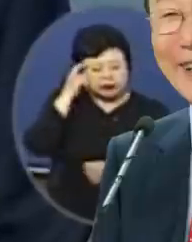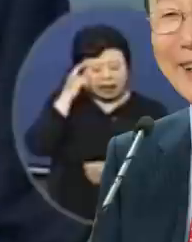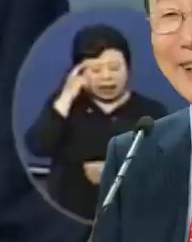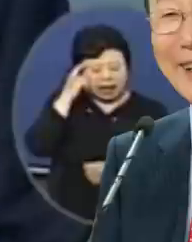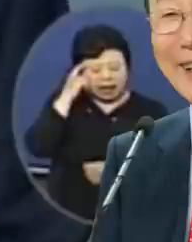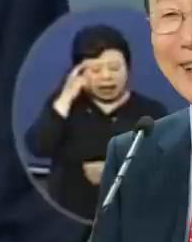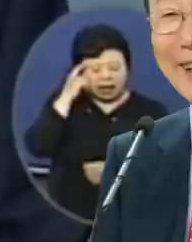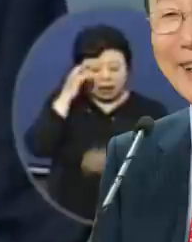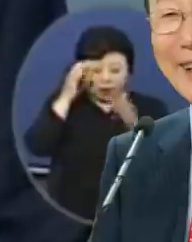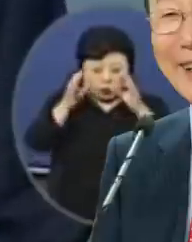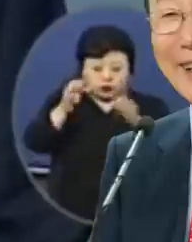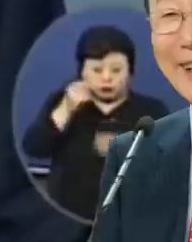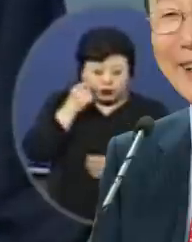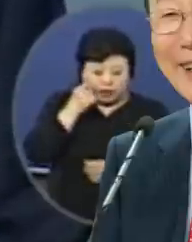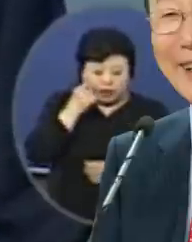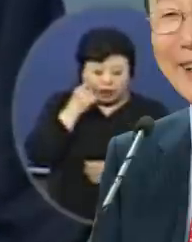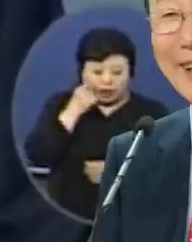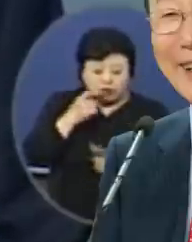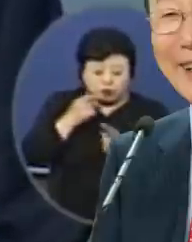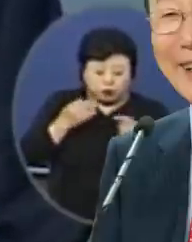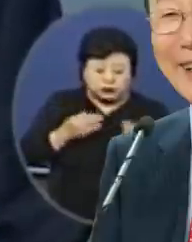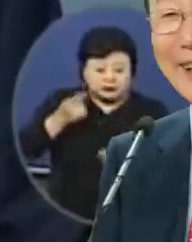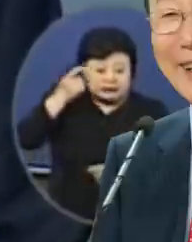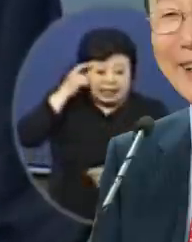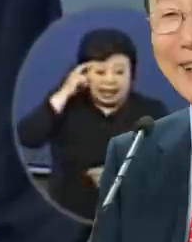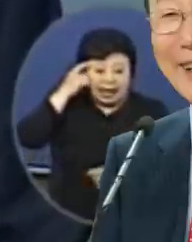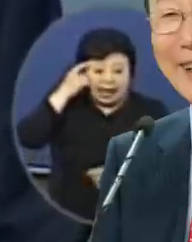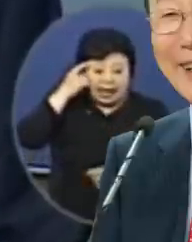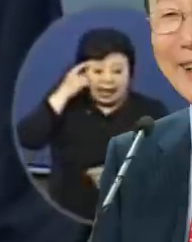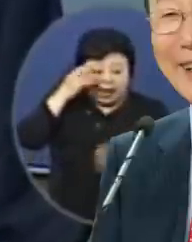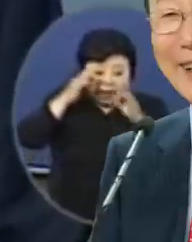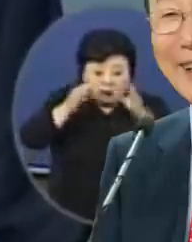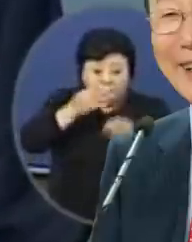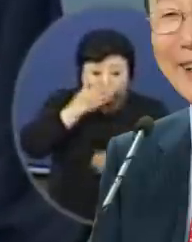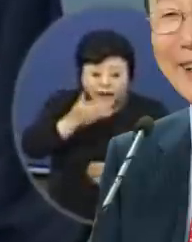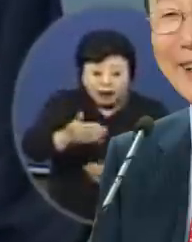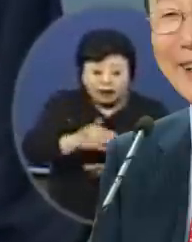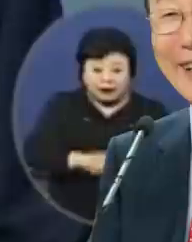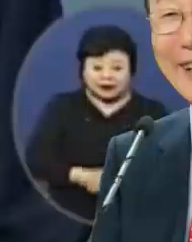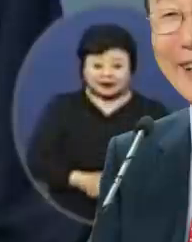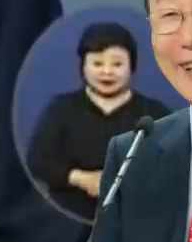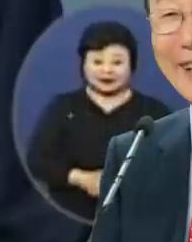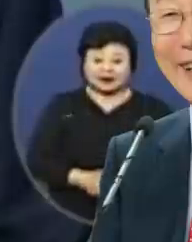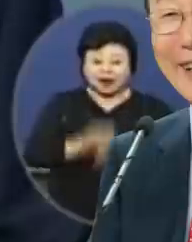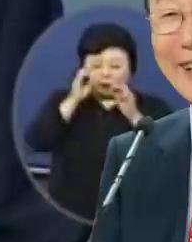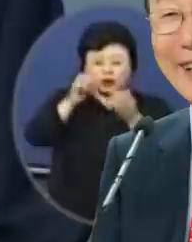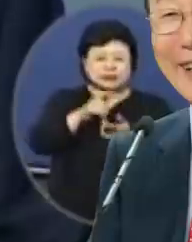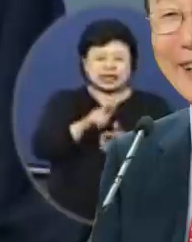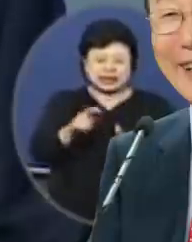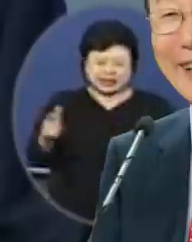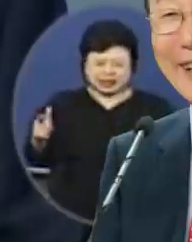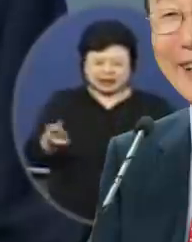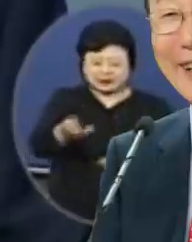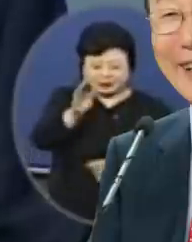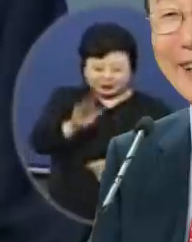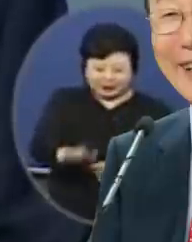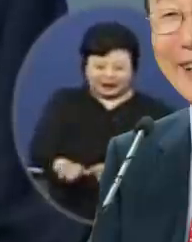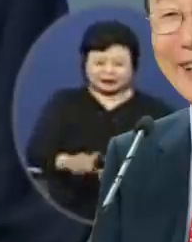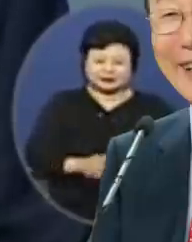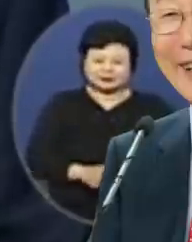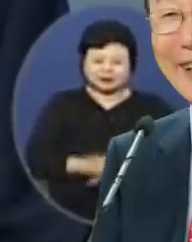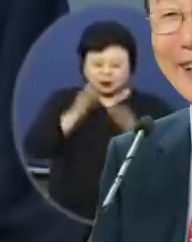안 보입니다. 여러분 조용기의 생각을 보실 수 있습니까? 안 보이지요. 그러나 안